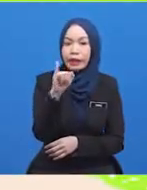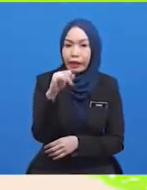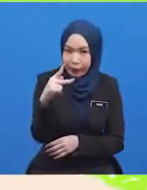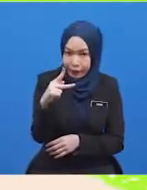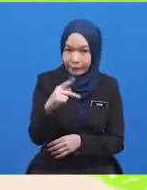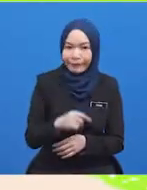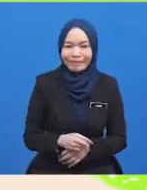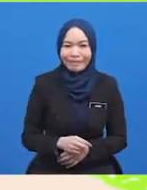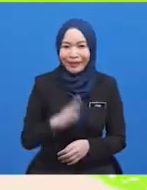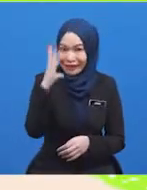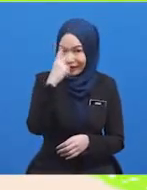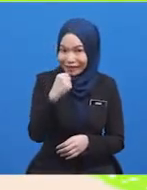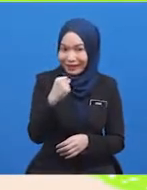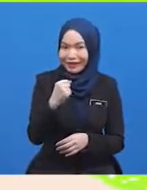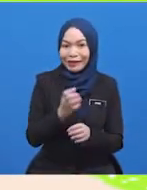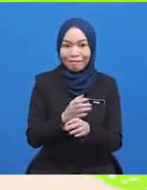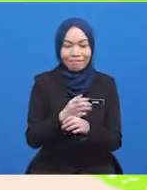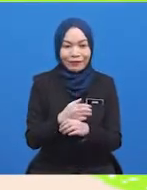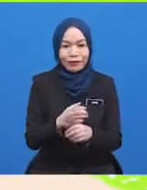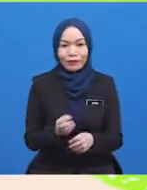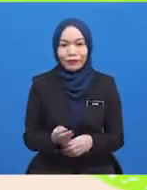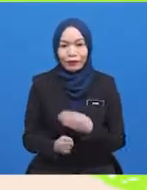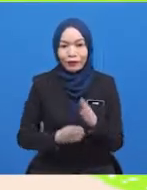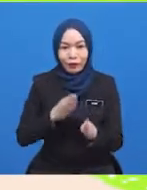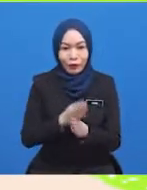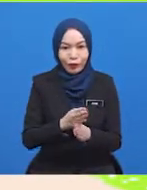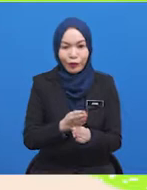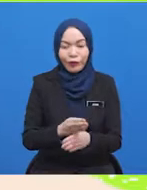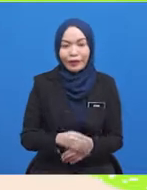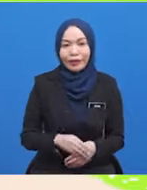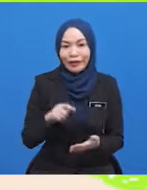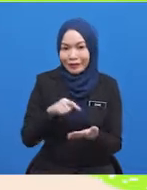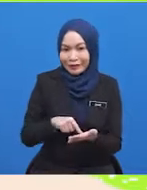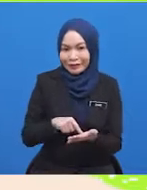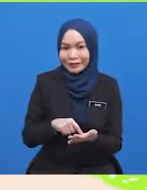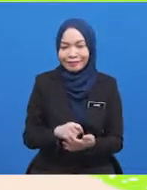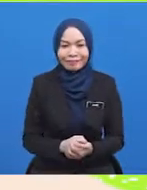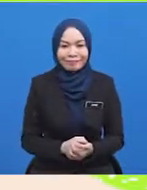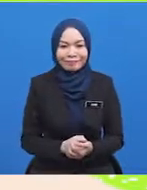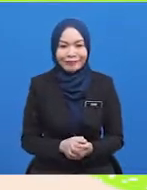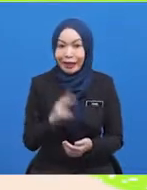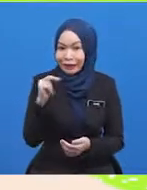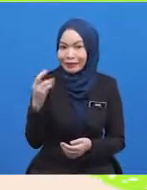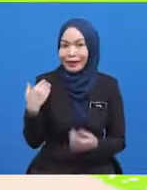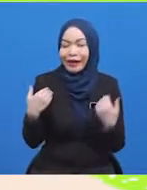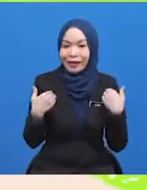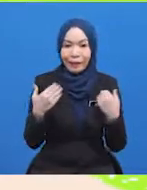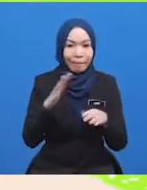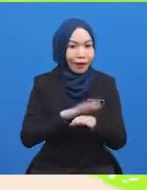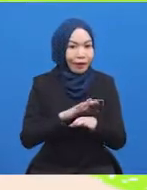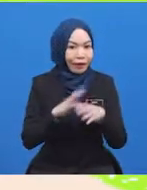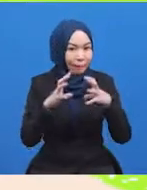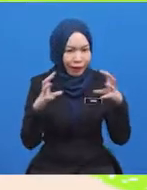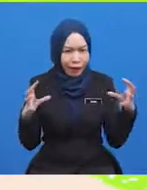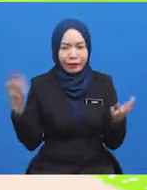cantik bukan bentuk muka bumi yang dihasilkan? Selepas ini, ada banyak lagi bentuk muka bumi yang menarik